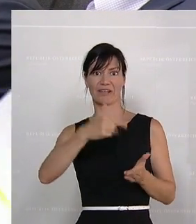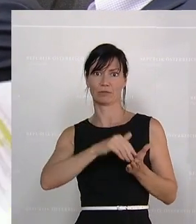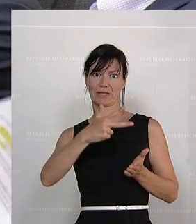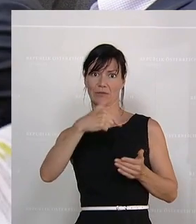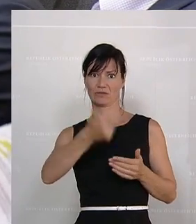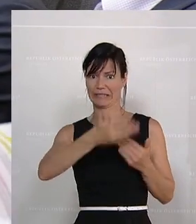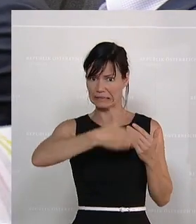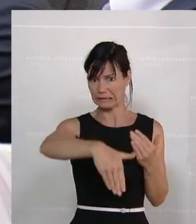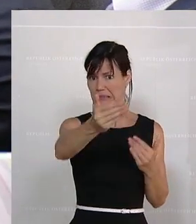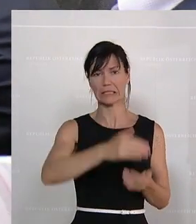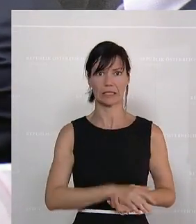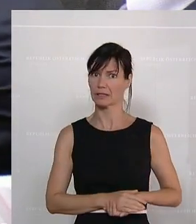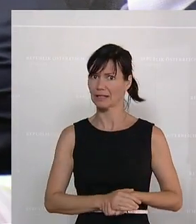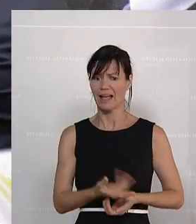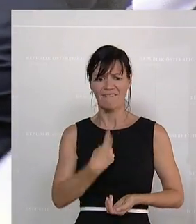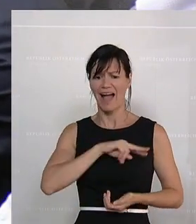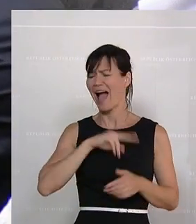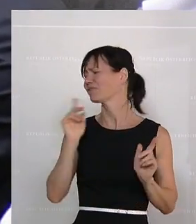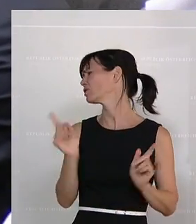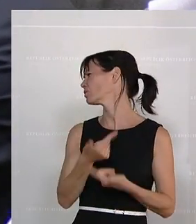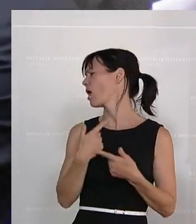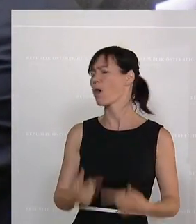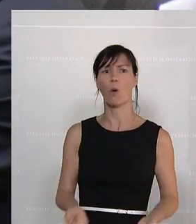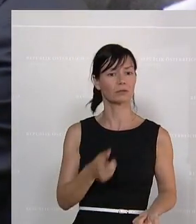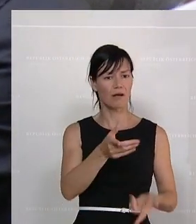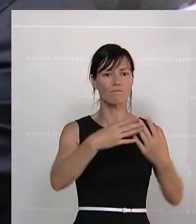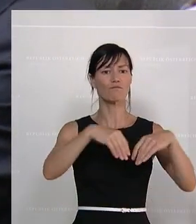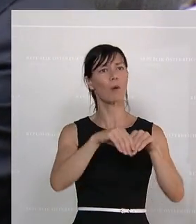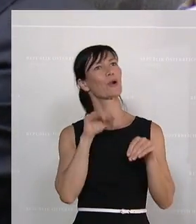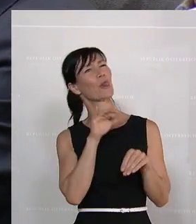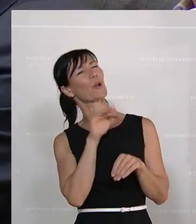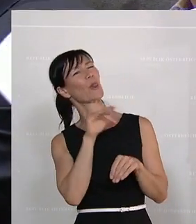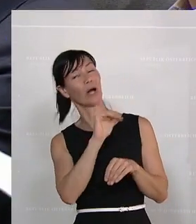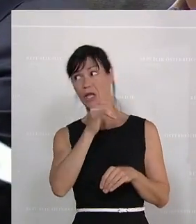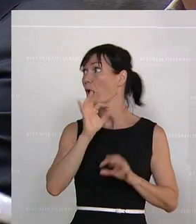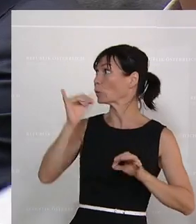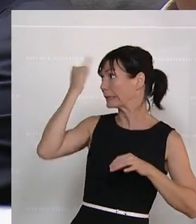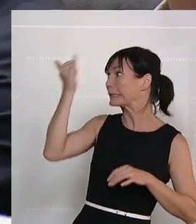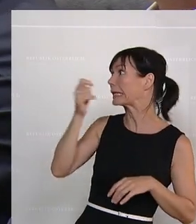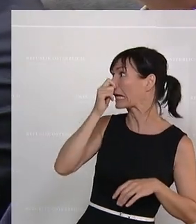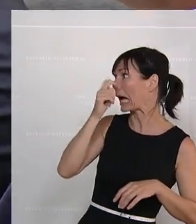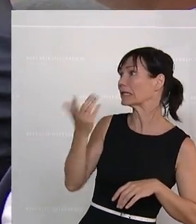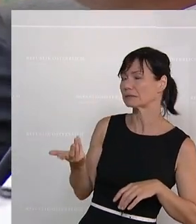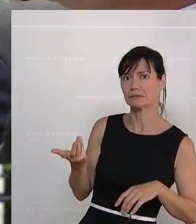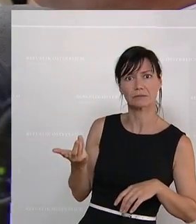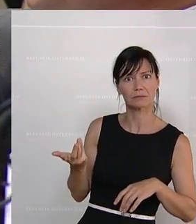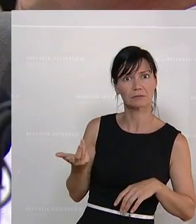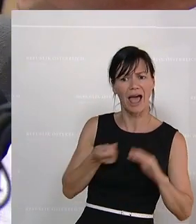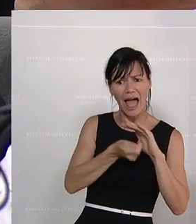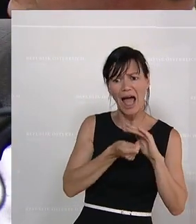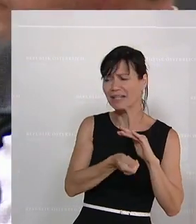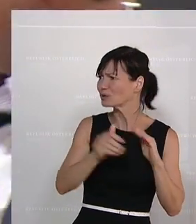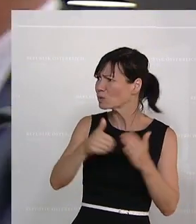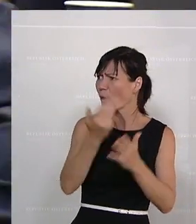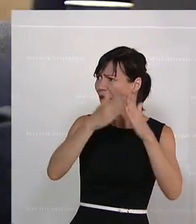es ist schlichtweg verantwortungslos heute einer familie einzureden es wäre eine gute idee noch einmal eine gasheizung in